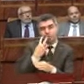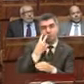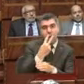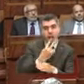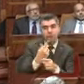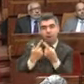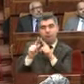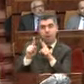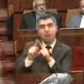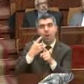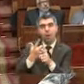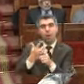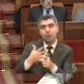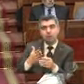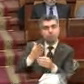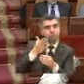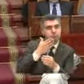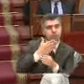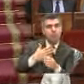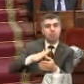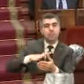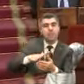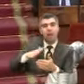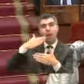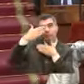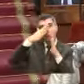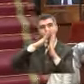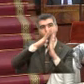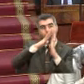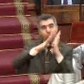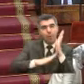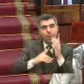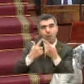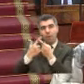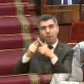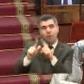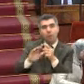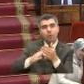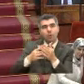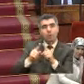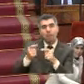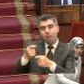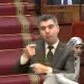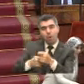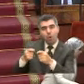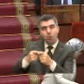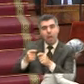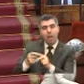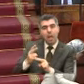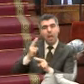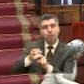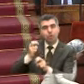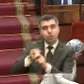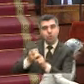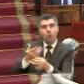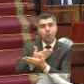تنقلات الجماهير بين المدن، ومطالبتها أيضا بمزيد من عمليات محاربة واجتثاث منابع ترويج المخدرات بشتى أنواعها، حيث تقف